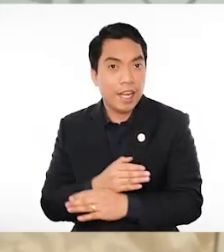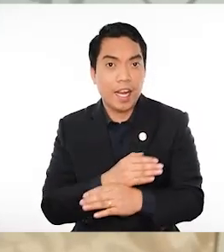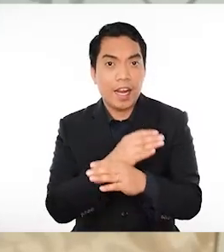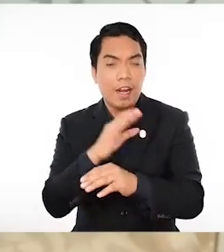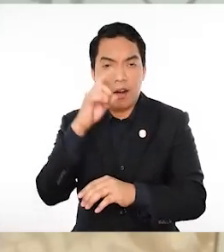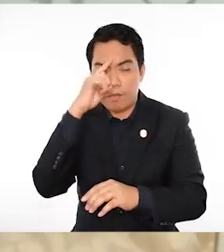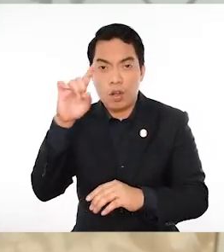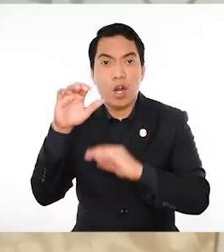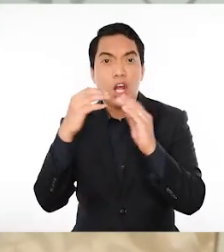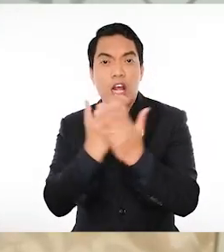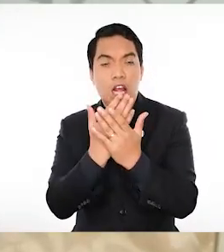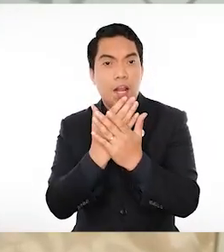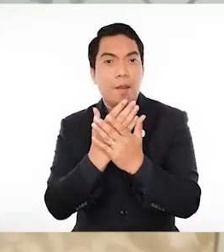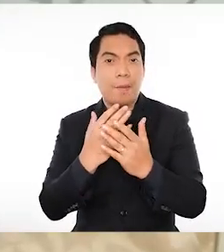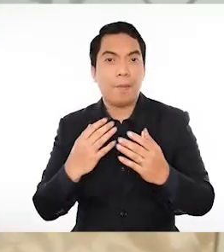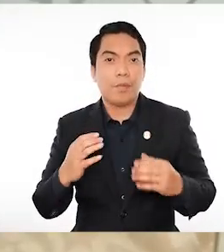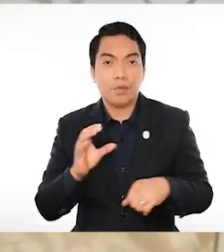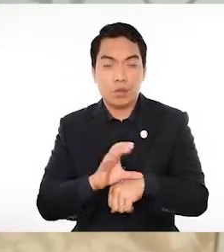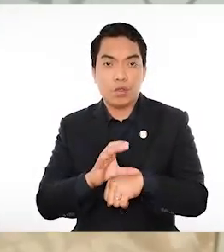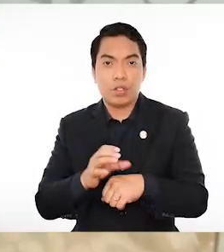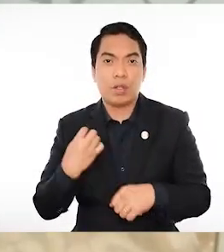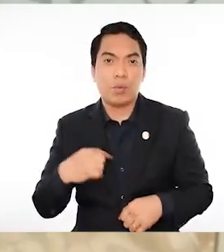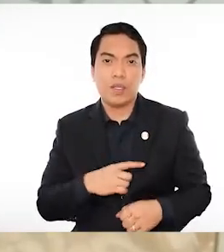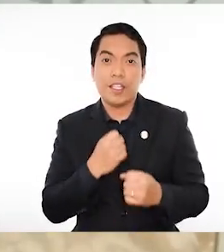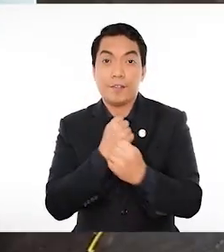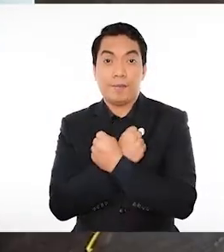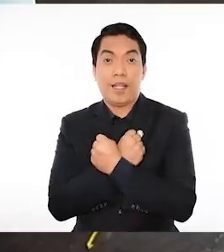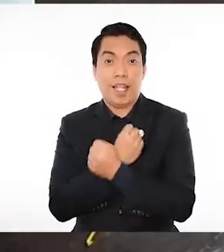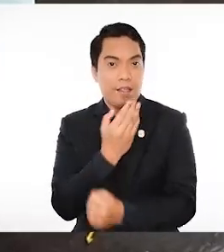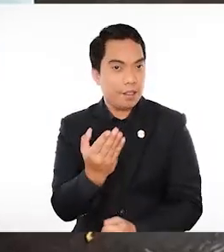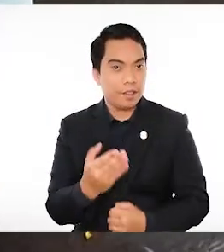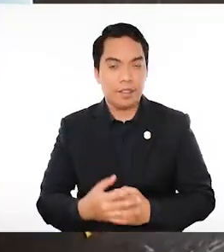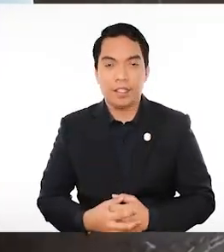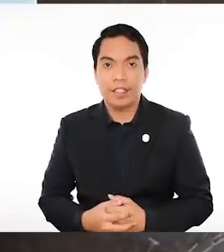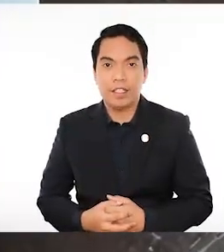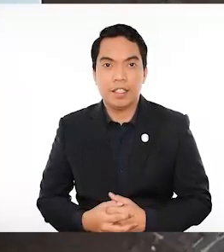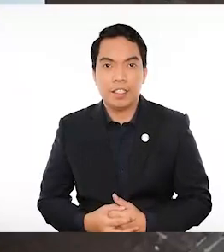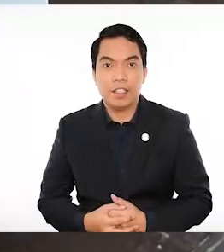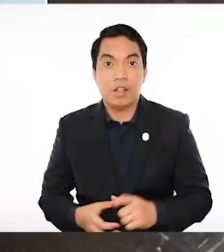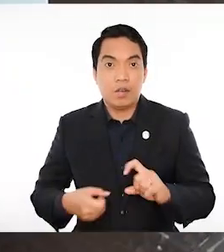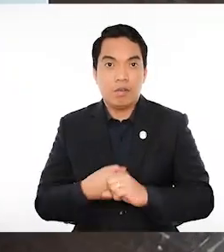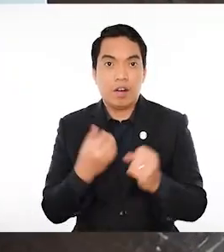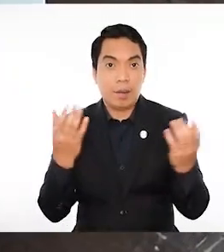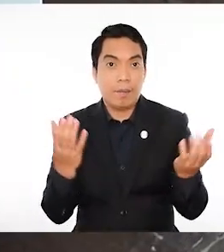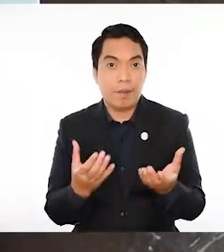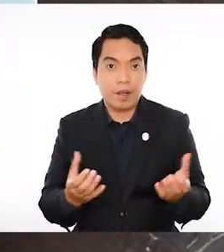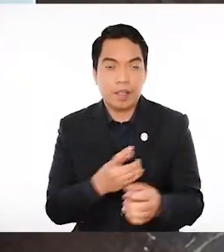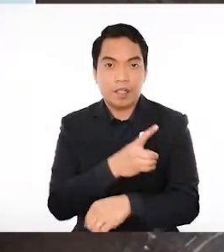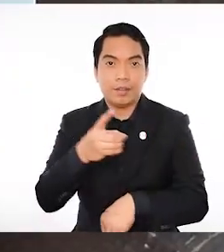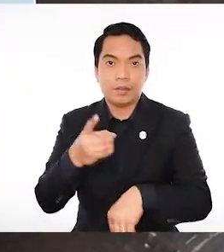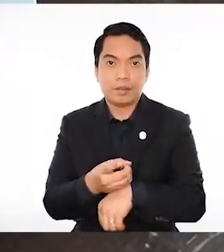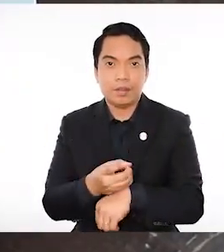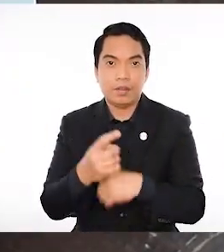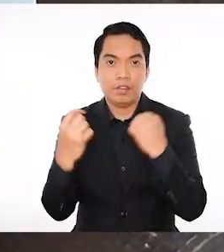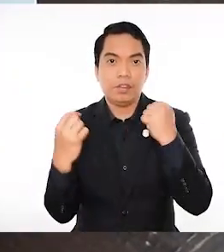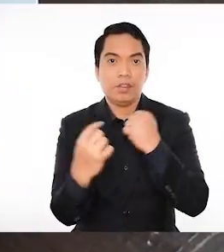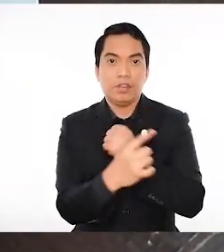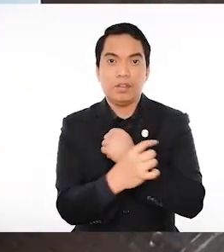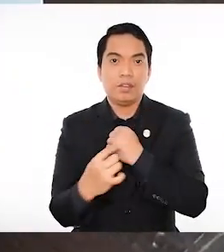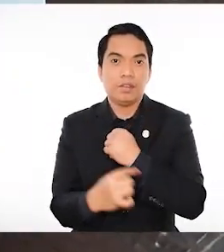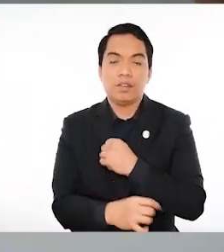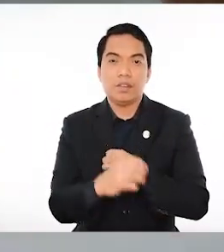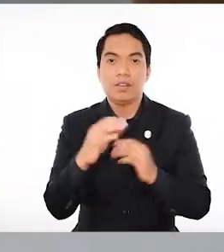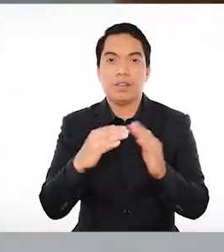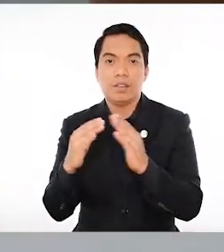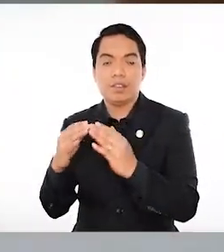sa buong iglesia. Mahal na mahal po namin kayo. Mula po rito sa distrito ng Zamboanga City, ako po